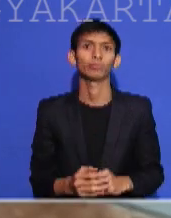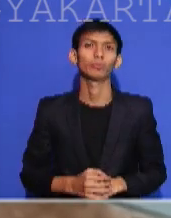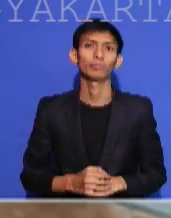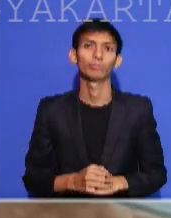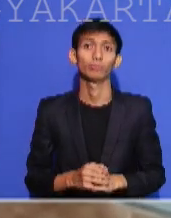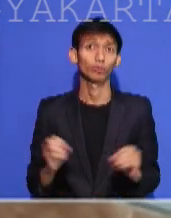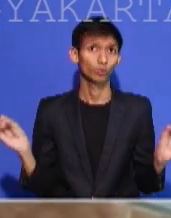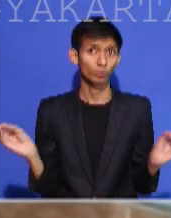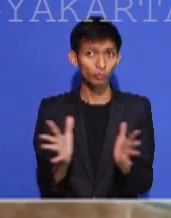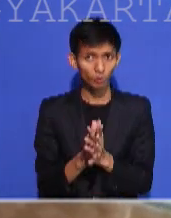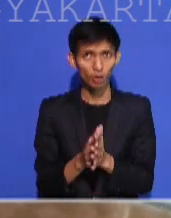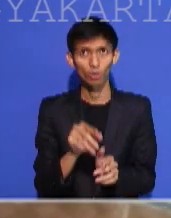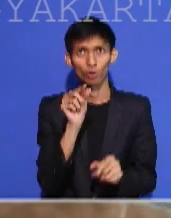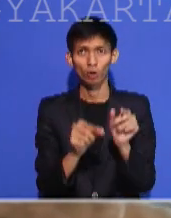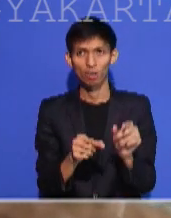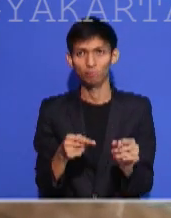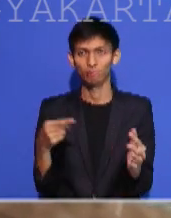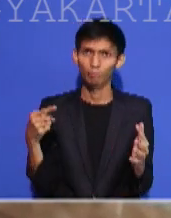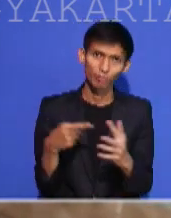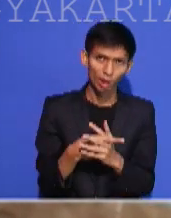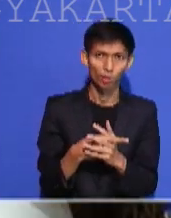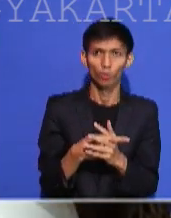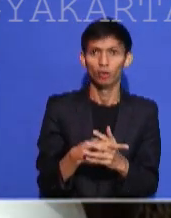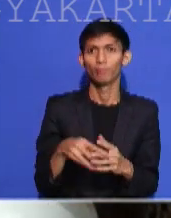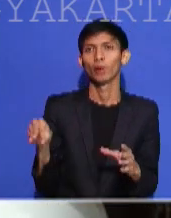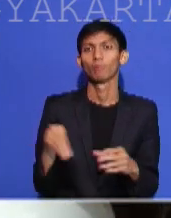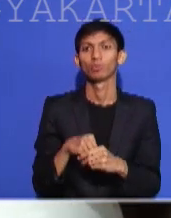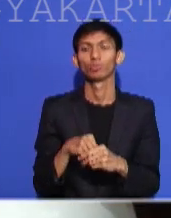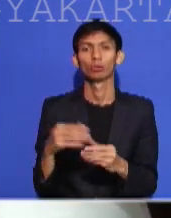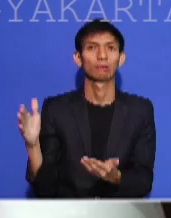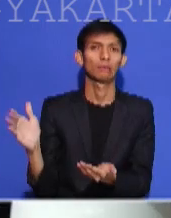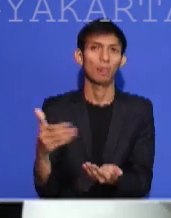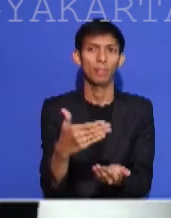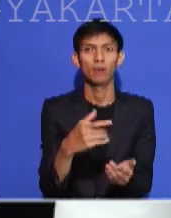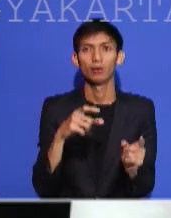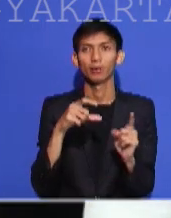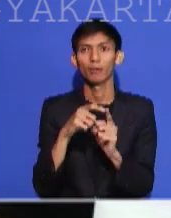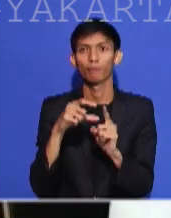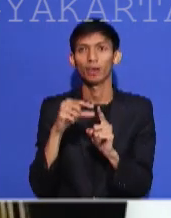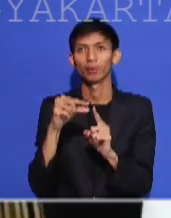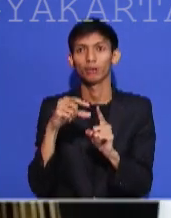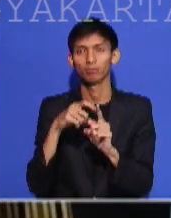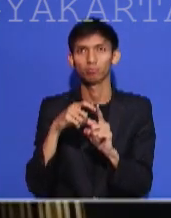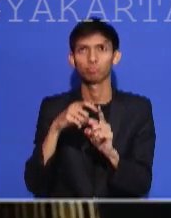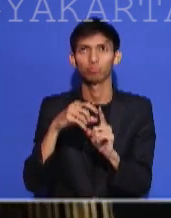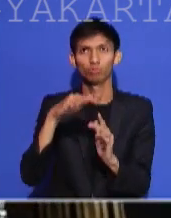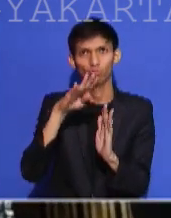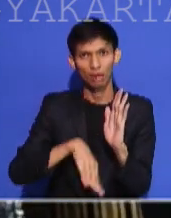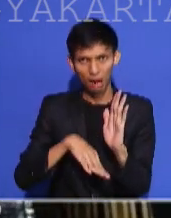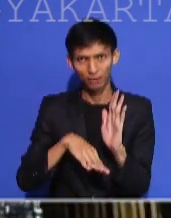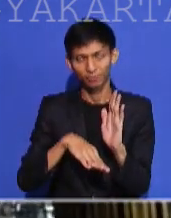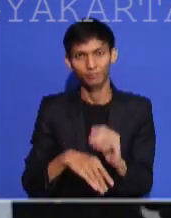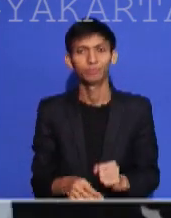pemilih kaum di febel yang masuk dalam DPT pada Pilkada kali ini justru terpantau menurut jika dibanding saat pemilu presiden maupun